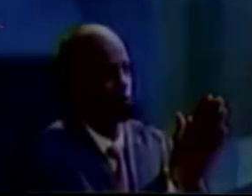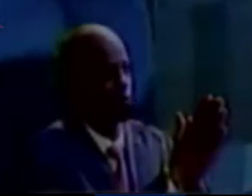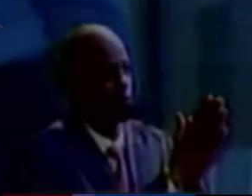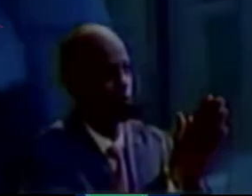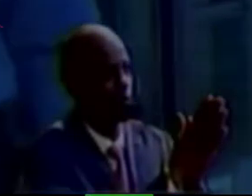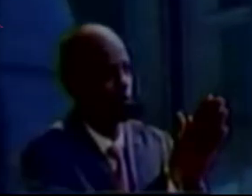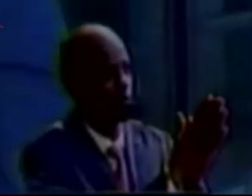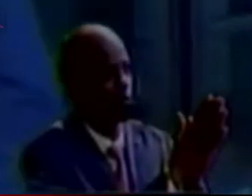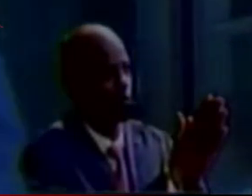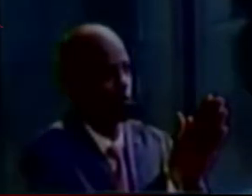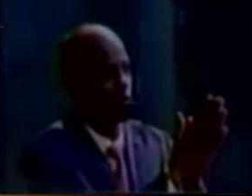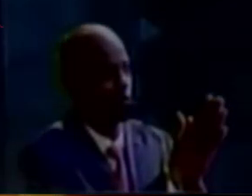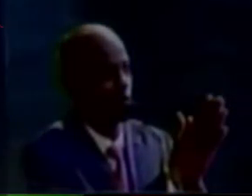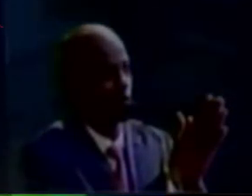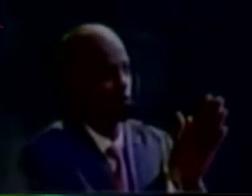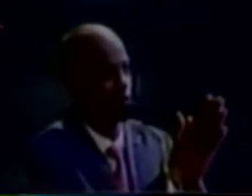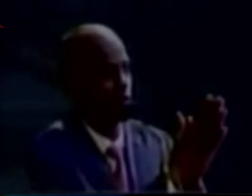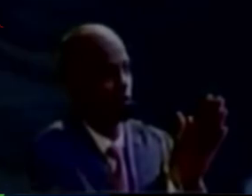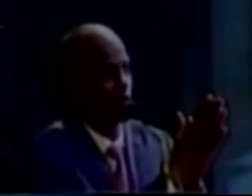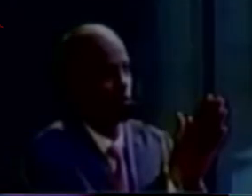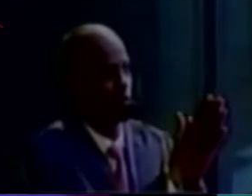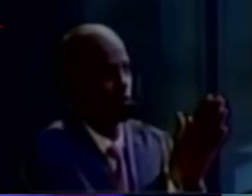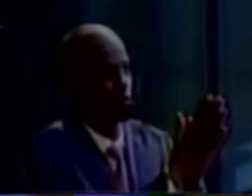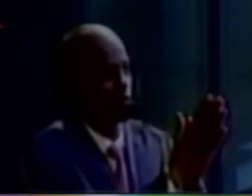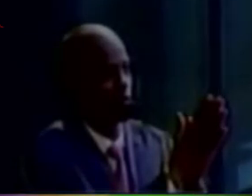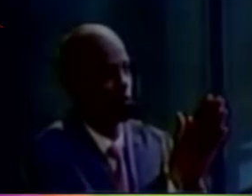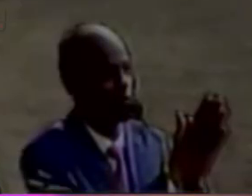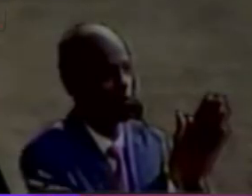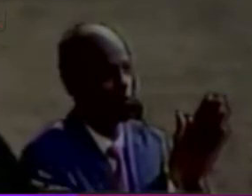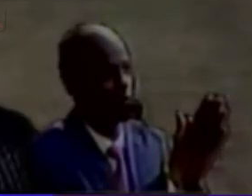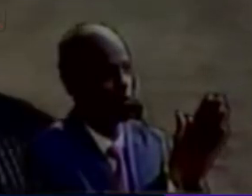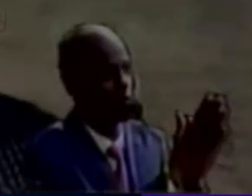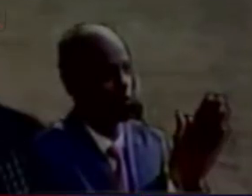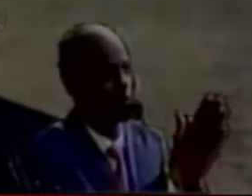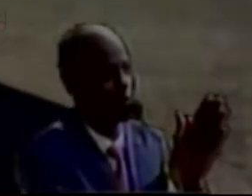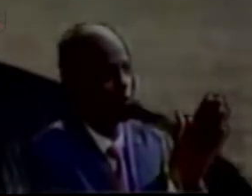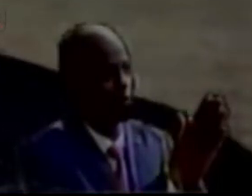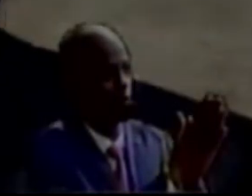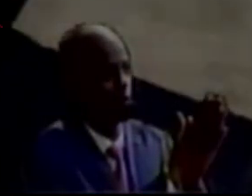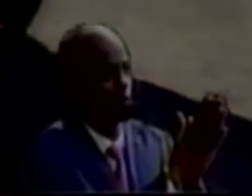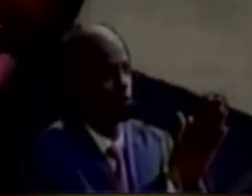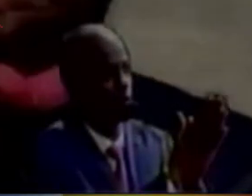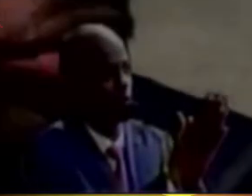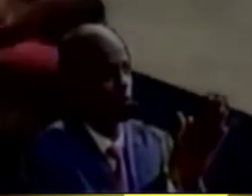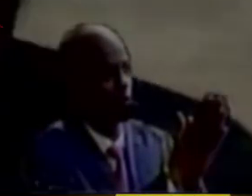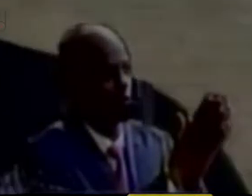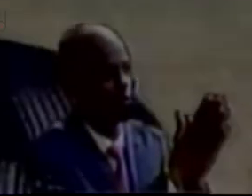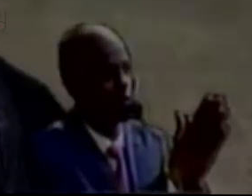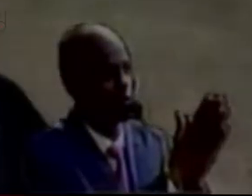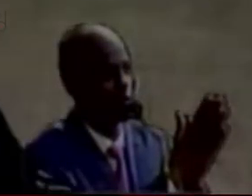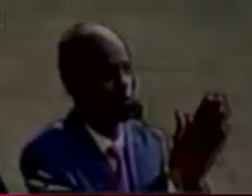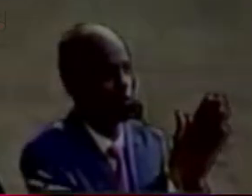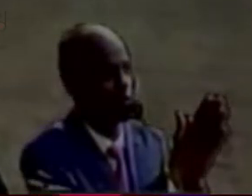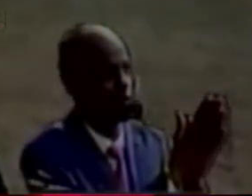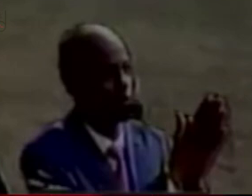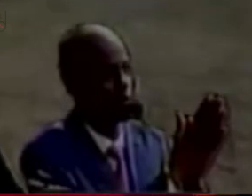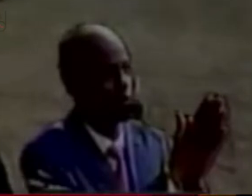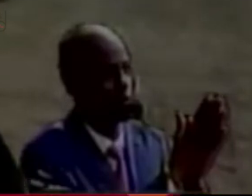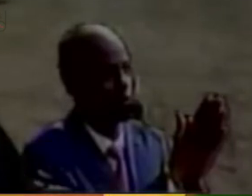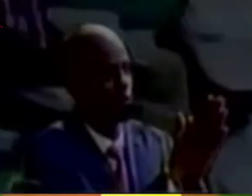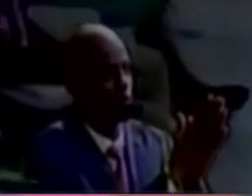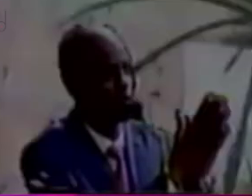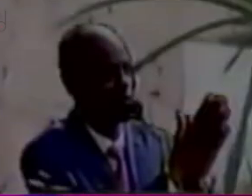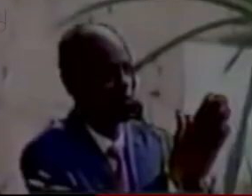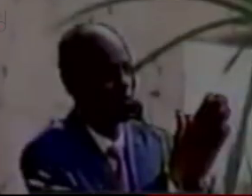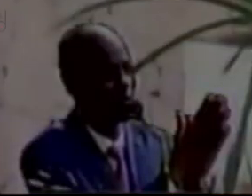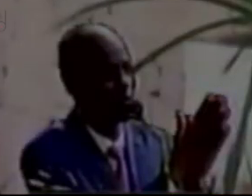qui est capacité, mais le corps l'autre niveau. Mais le même à capacité de l'autre niveau, et puis on voit tout et on met le